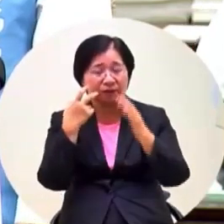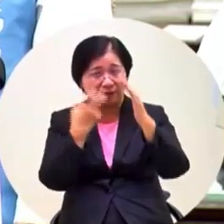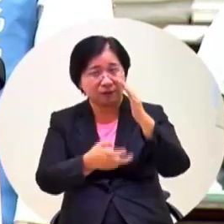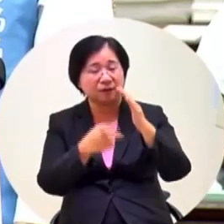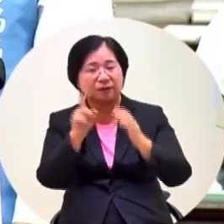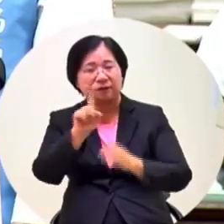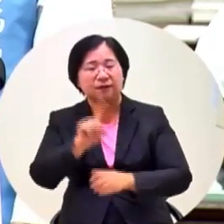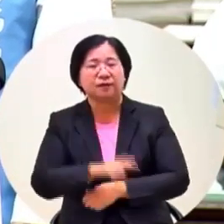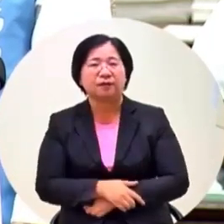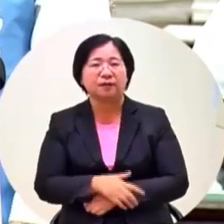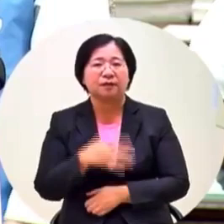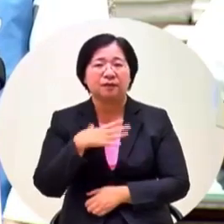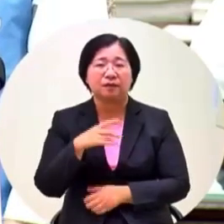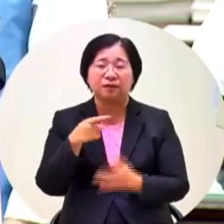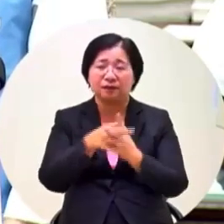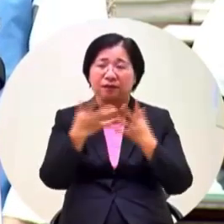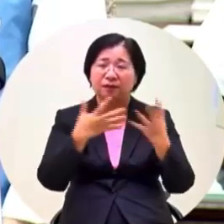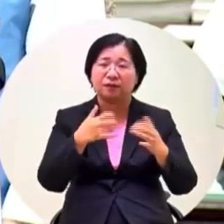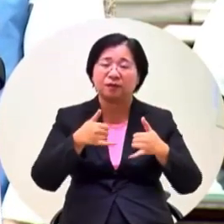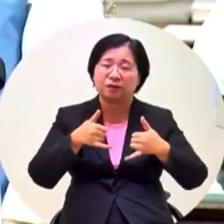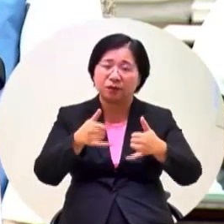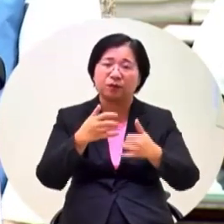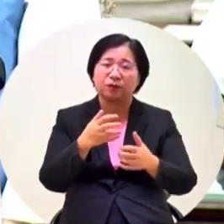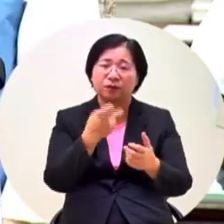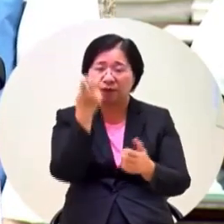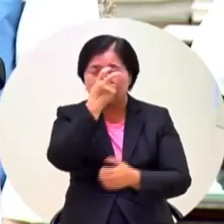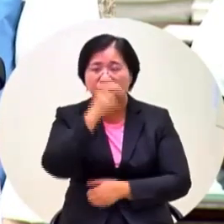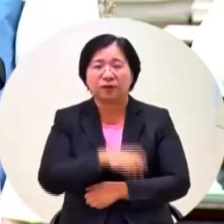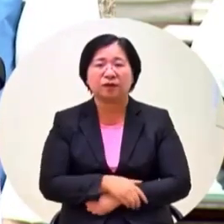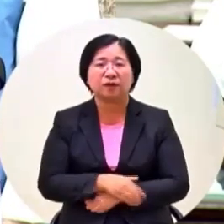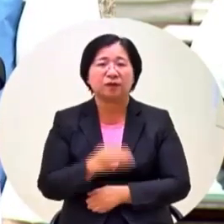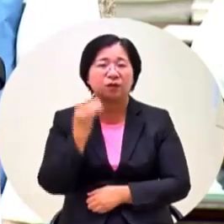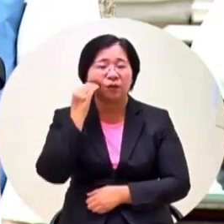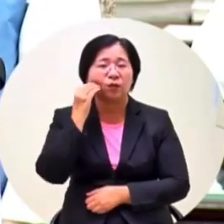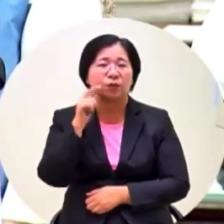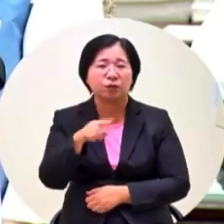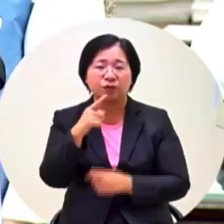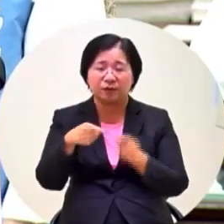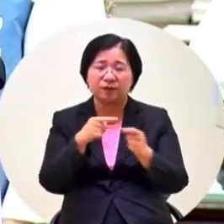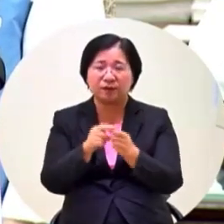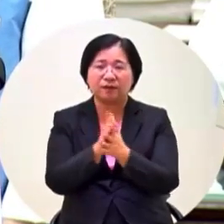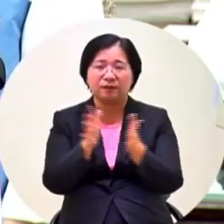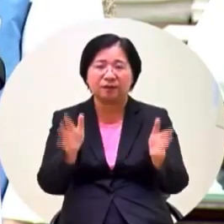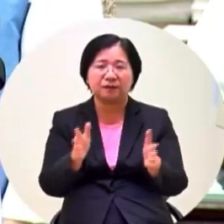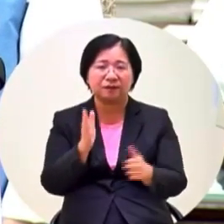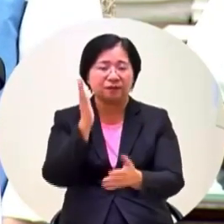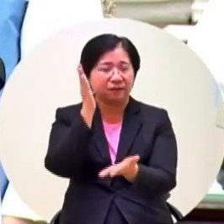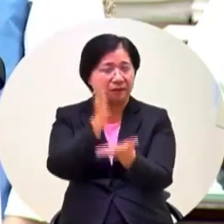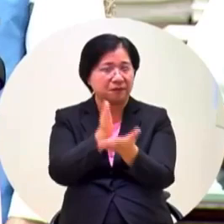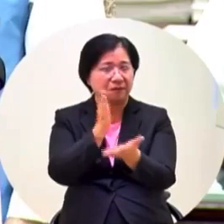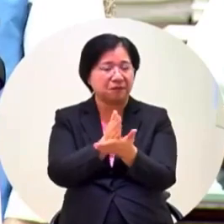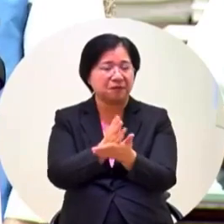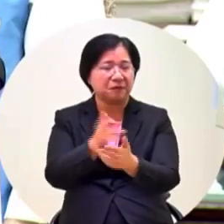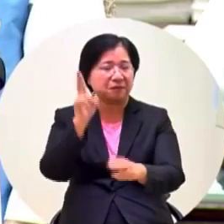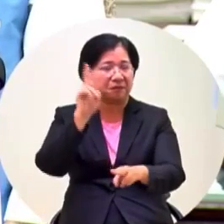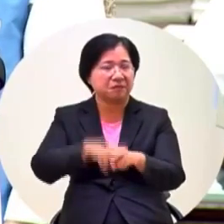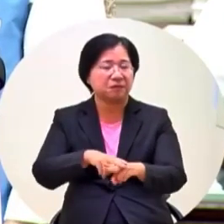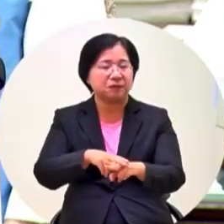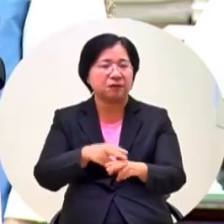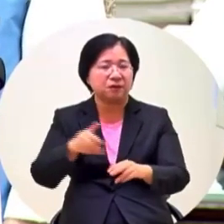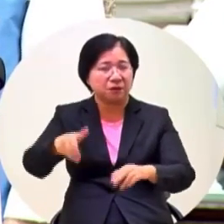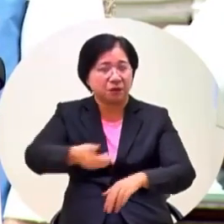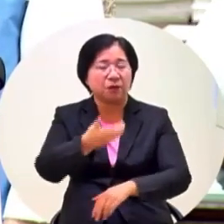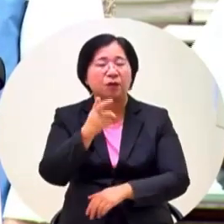对于道路的管理，就是如果是新铺的道路，我们一年内是禁挖了。不过如果有情形特殊的状